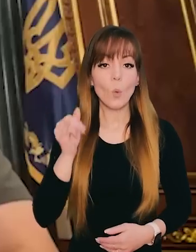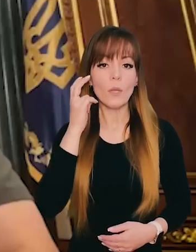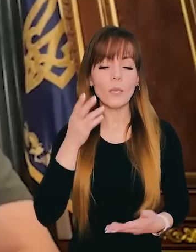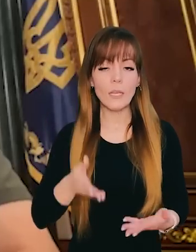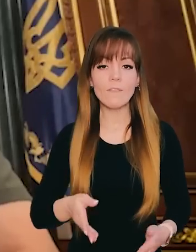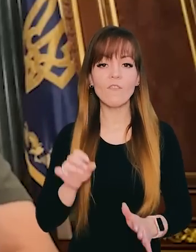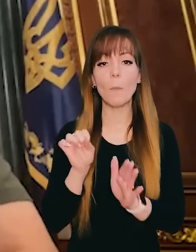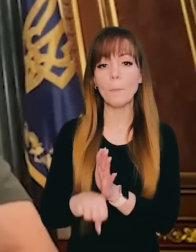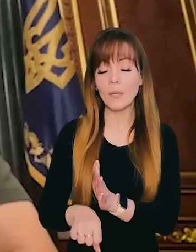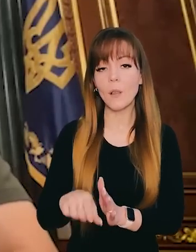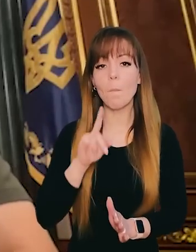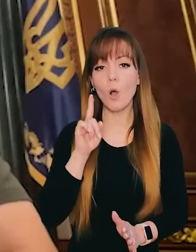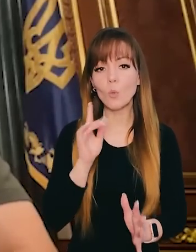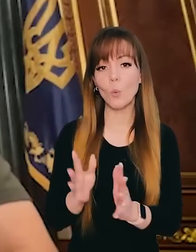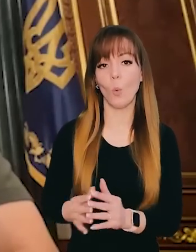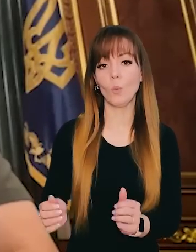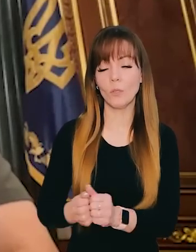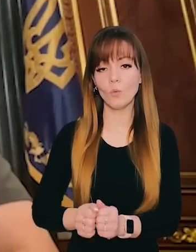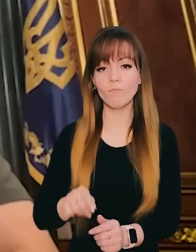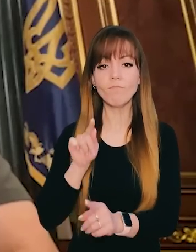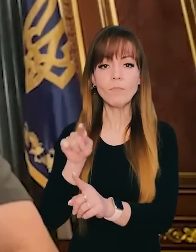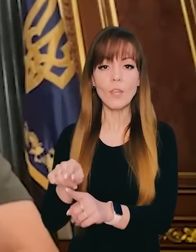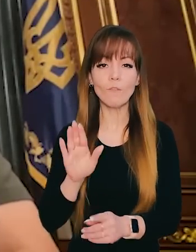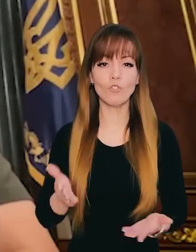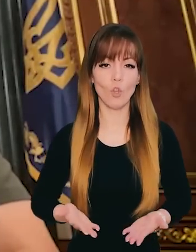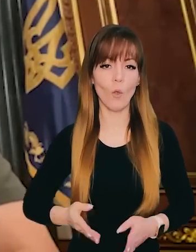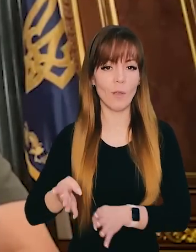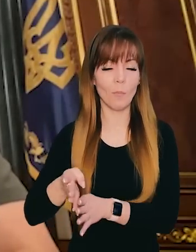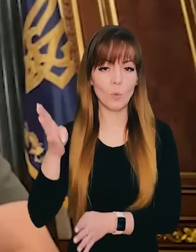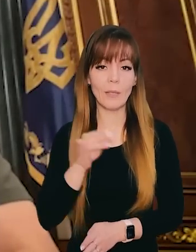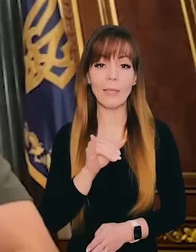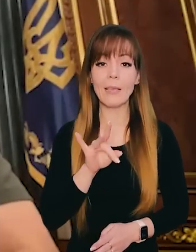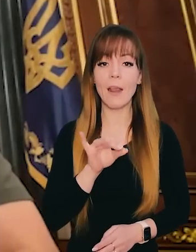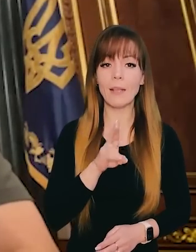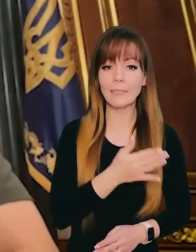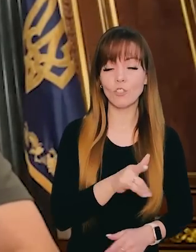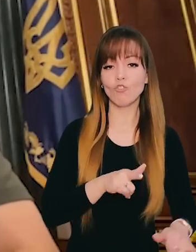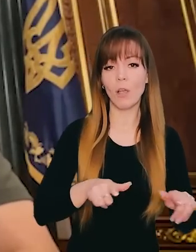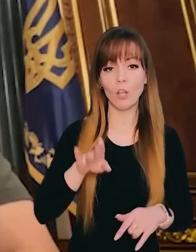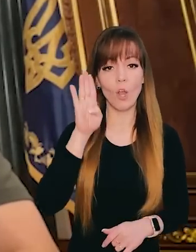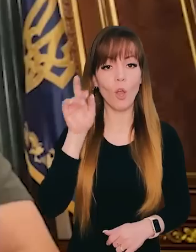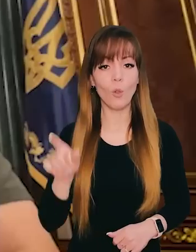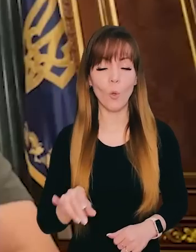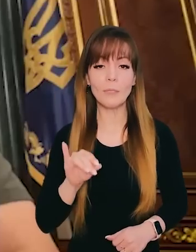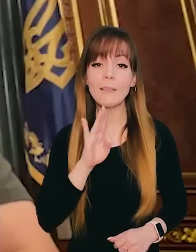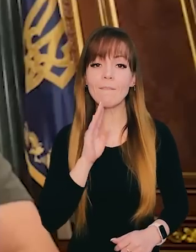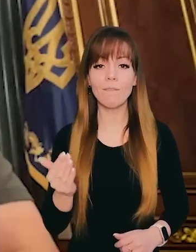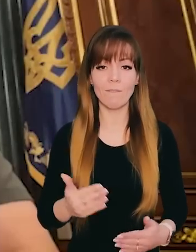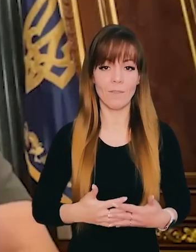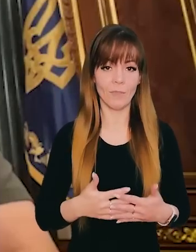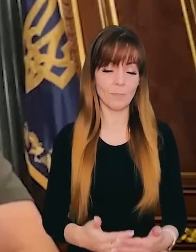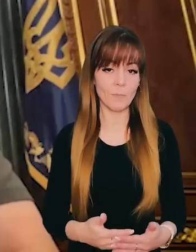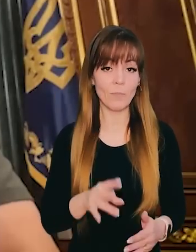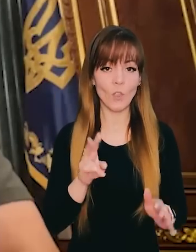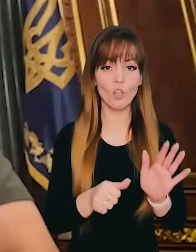влучити у Києві вони вбили молоду родину поціливши в житловий будинок іранським шахидом хлопець і